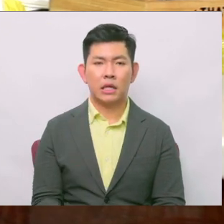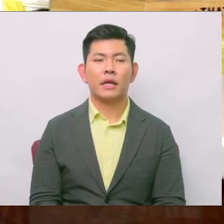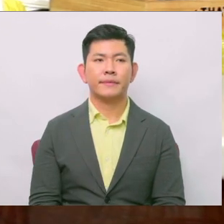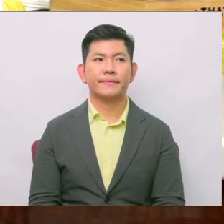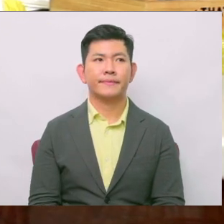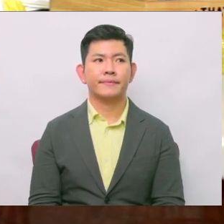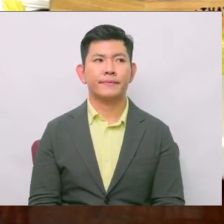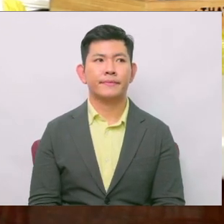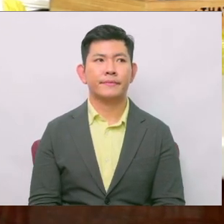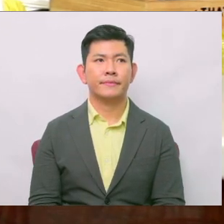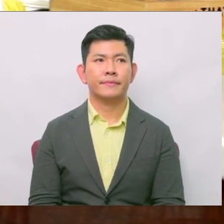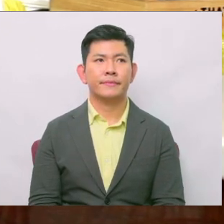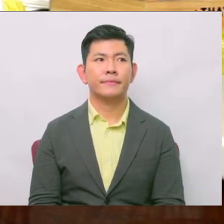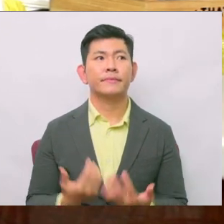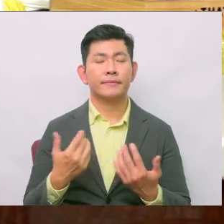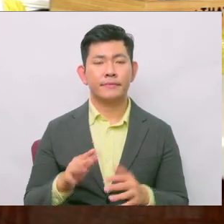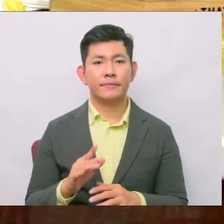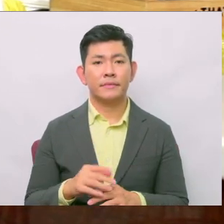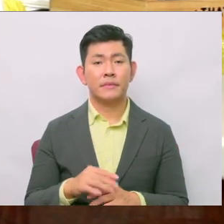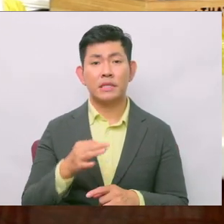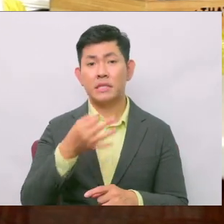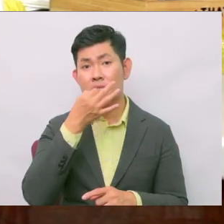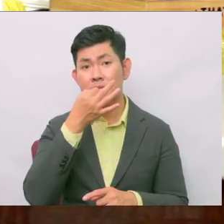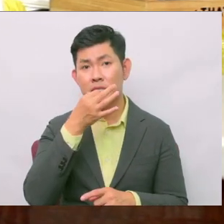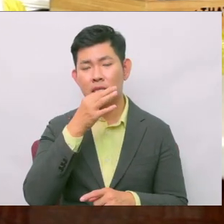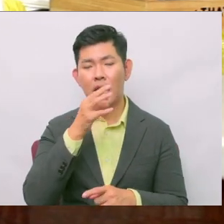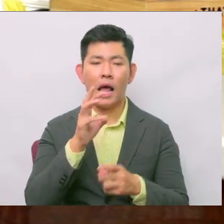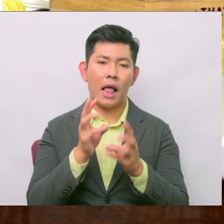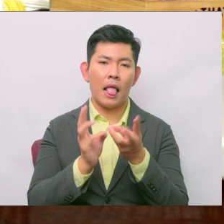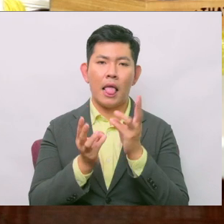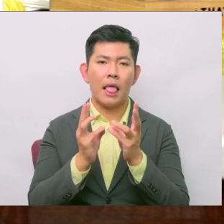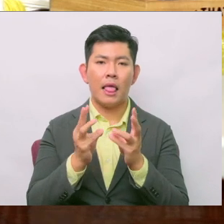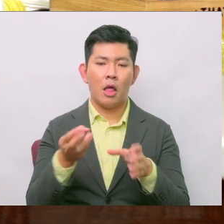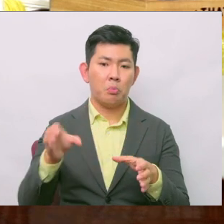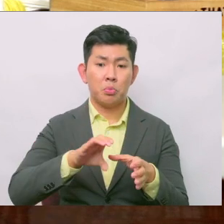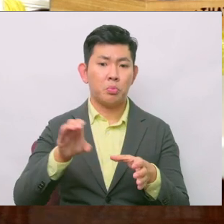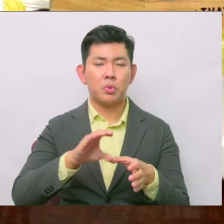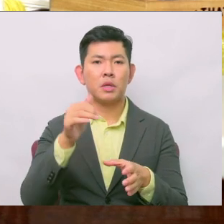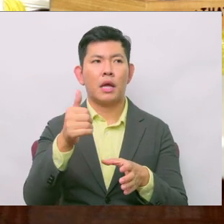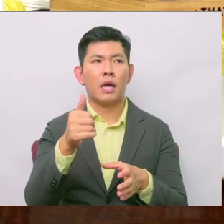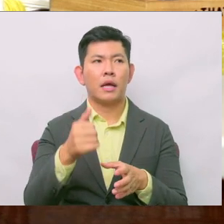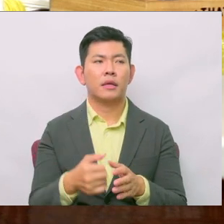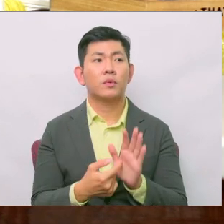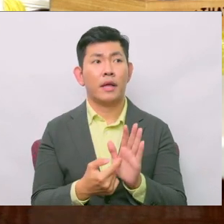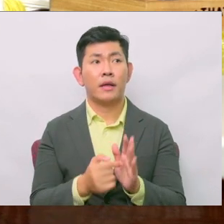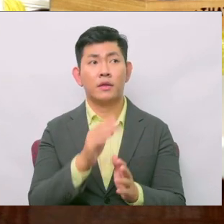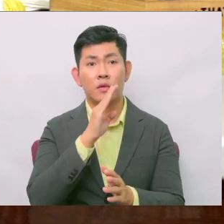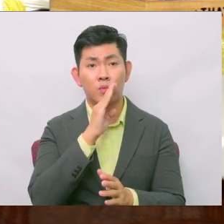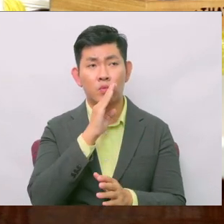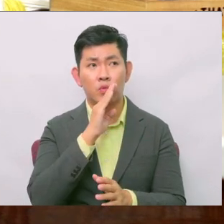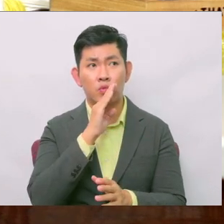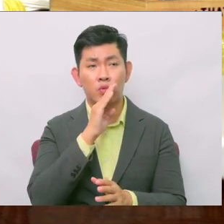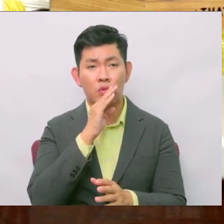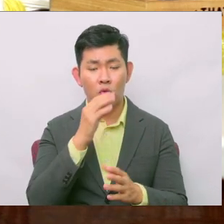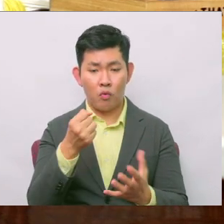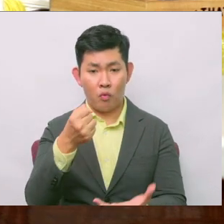ลือนี้สามารถใส่ได้ในปริมาณที่เยอะได้นะคะอาจจะประมาณสักถ้าเกิดว่า1ลูกประคบนะคะ